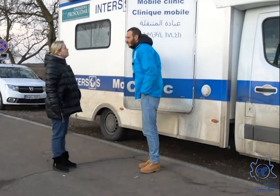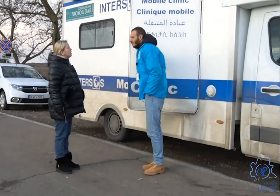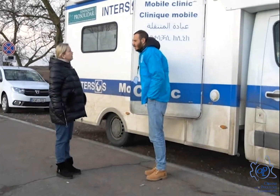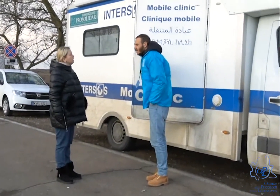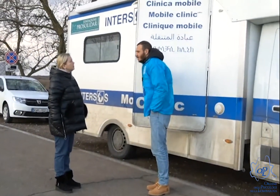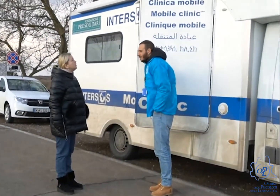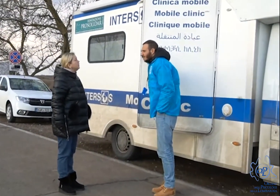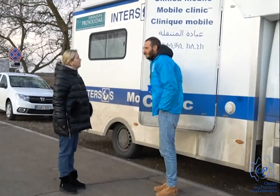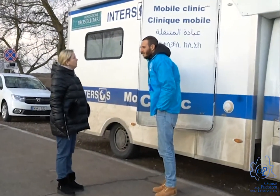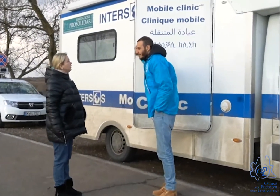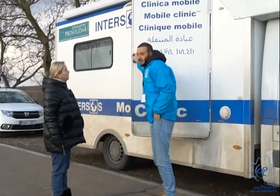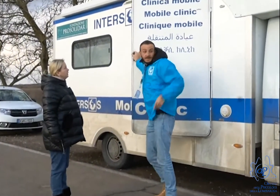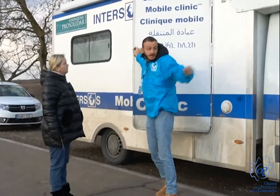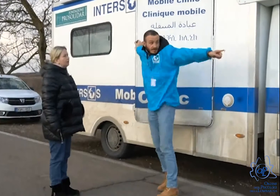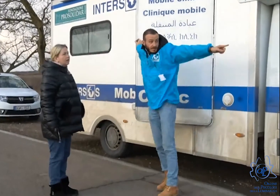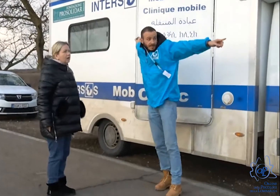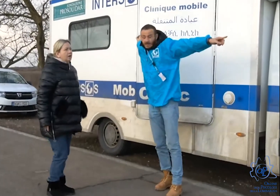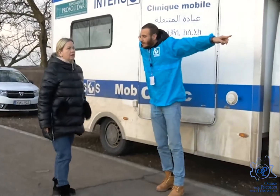C'è. Chi?